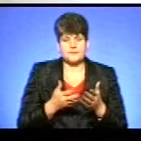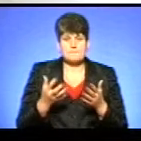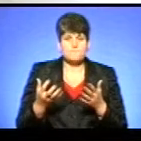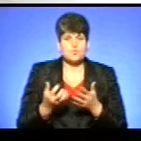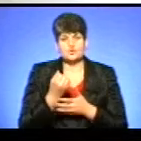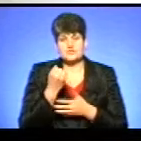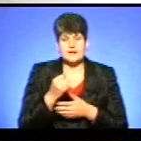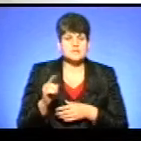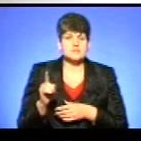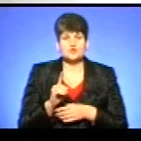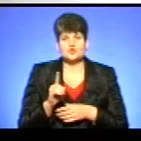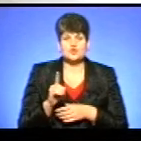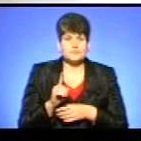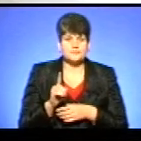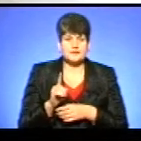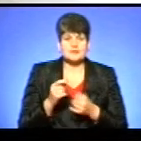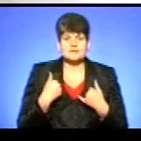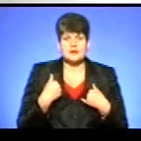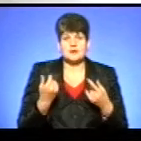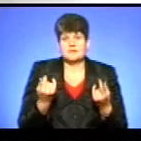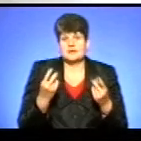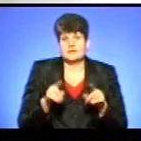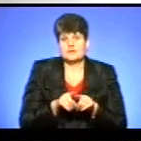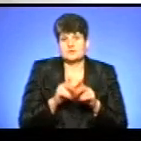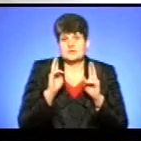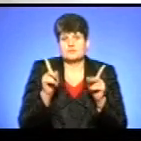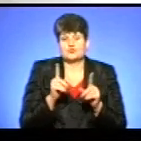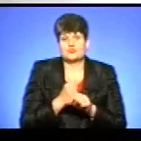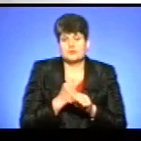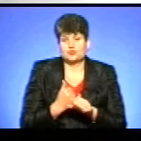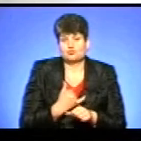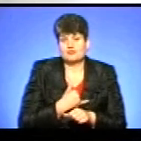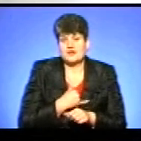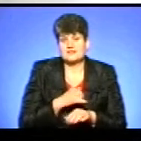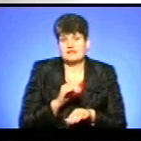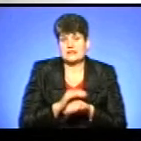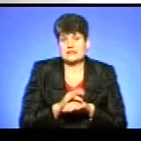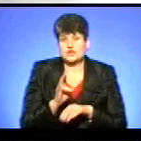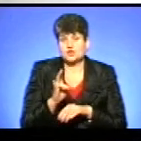виходить, що зараз ми теж не знаємо, що робити. У нас фактично